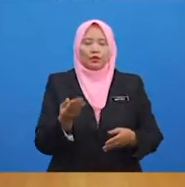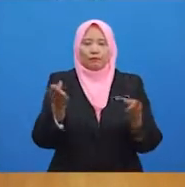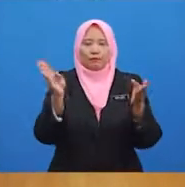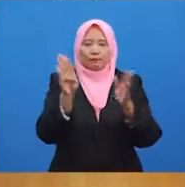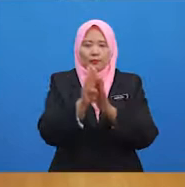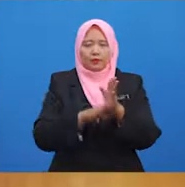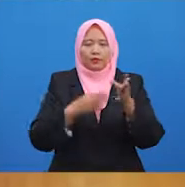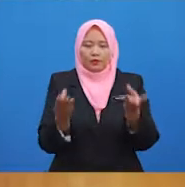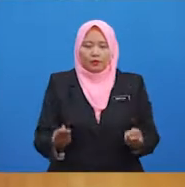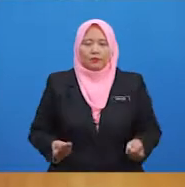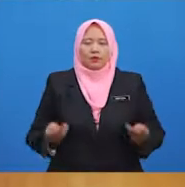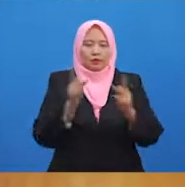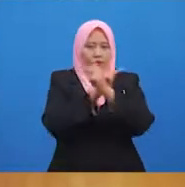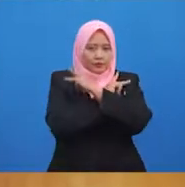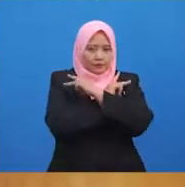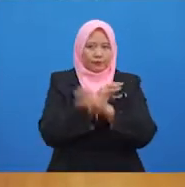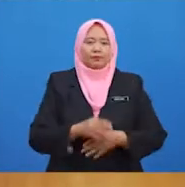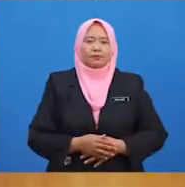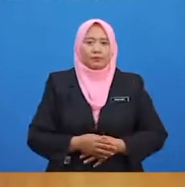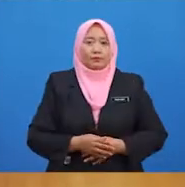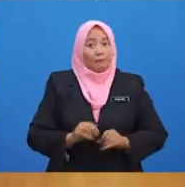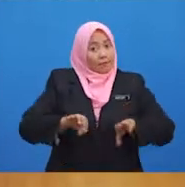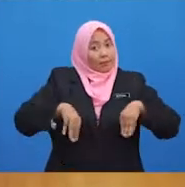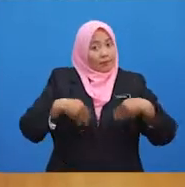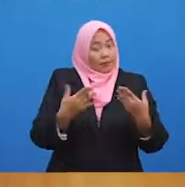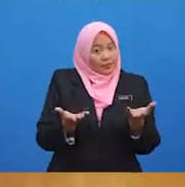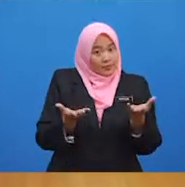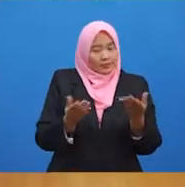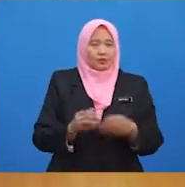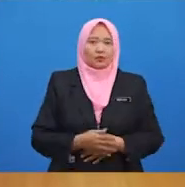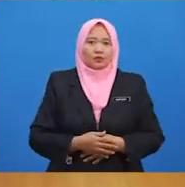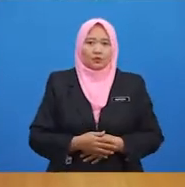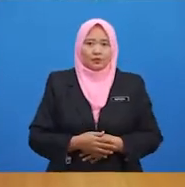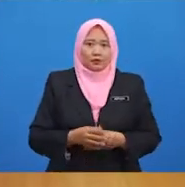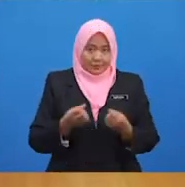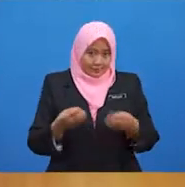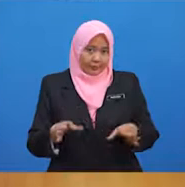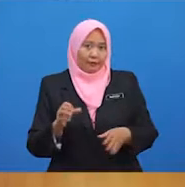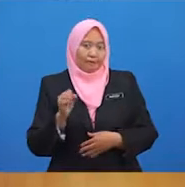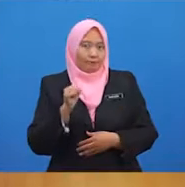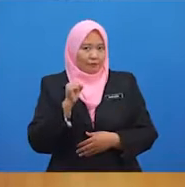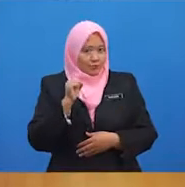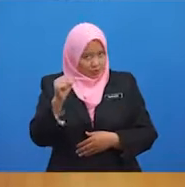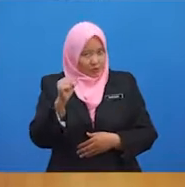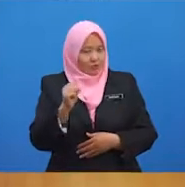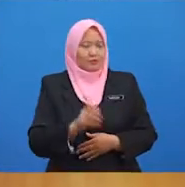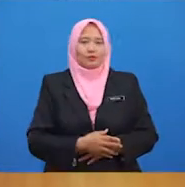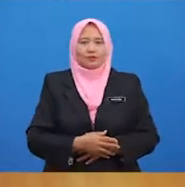Bagaimana murid-murid? Cikgu yakin anak-anak di hadapan cikgu sekarang ini berjaya menyenaraikan